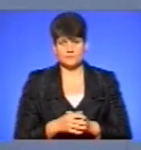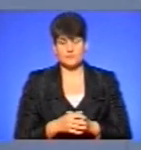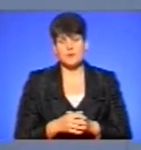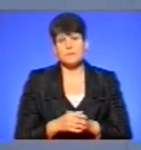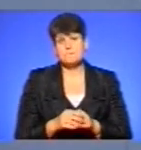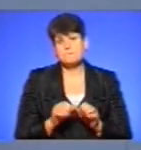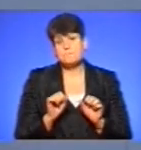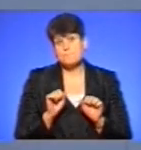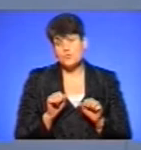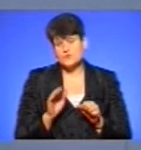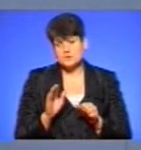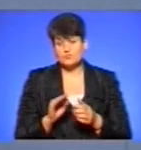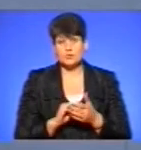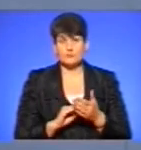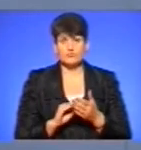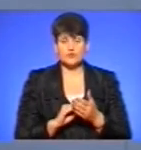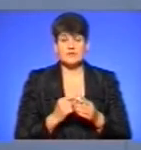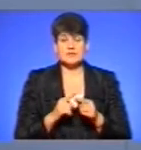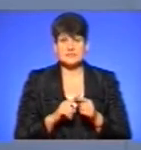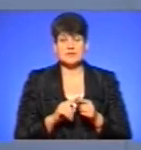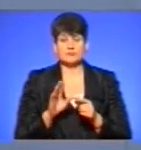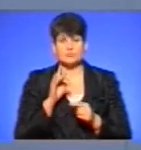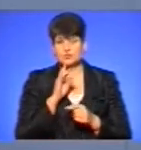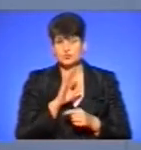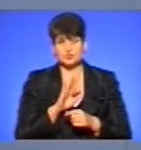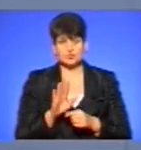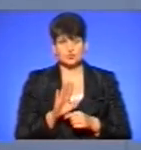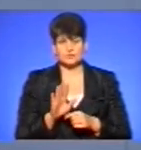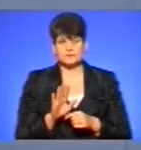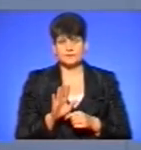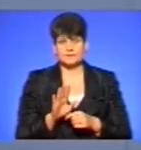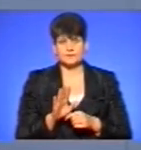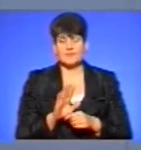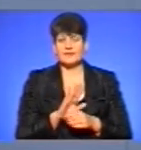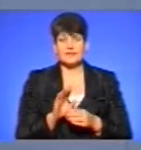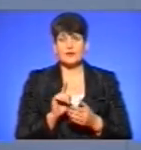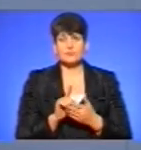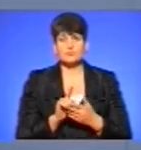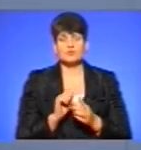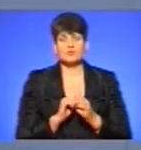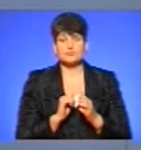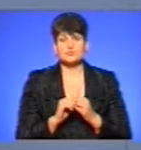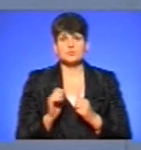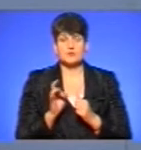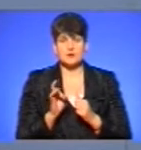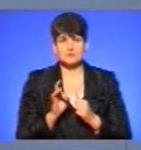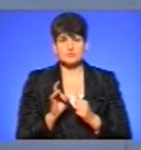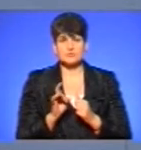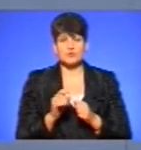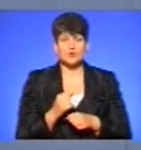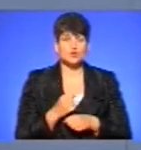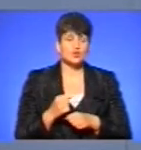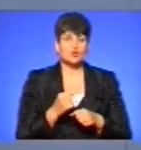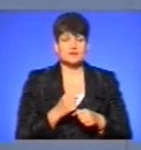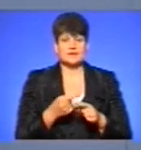Можна буде повторно, але це ще додаткові незручності. Не обов'язково за щораз носити цей